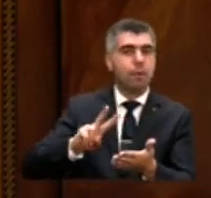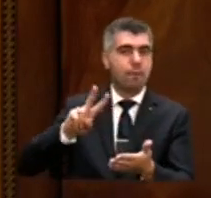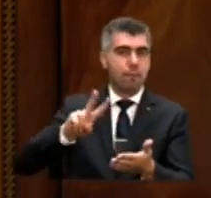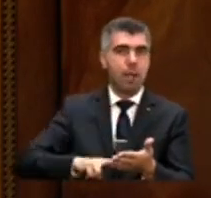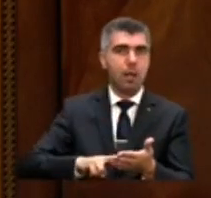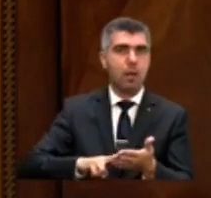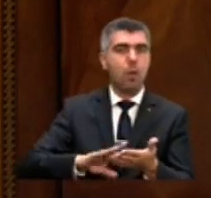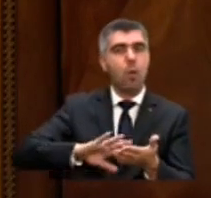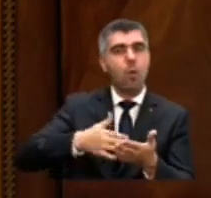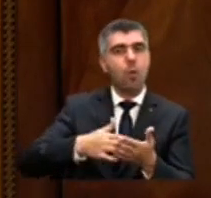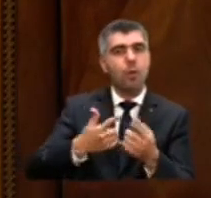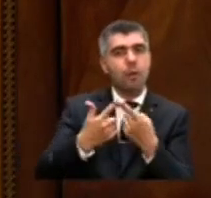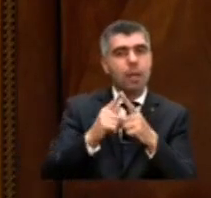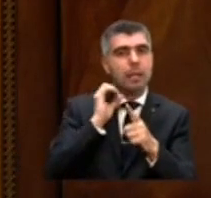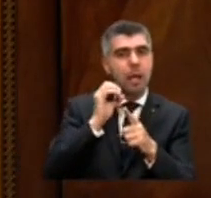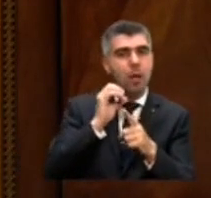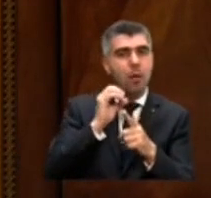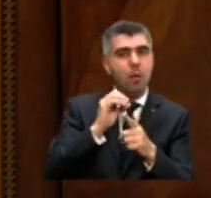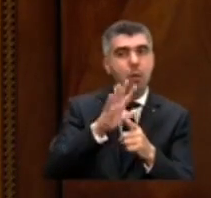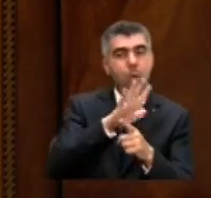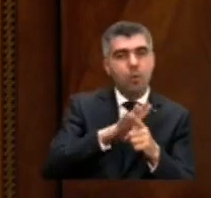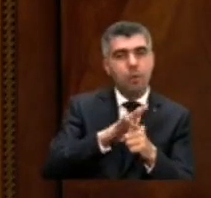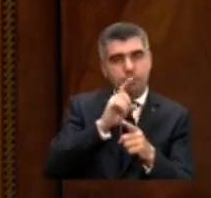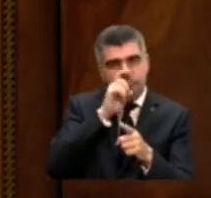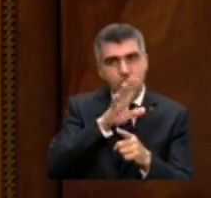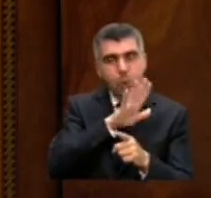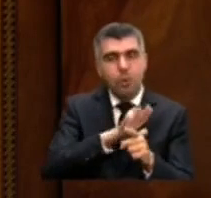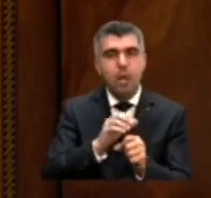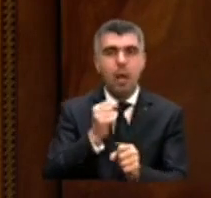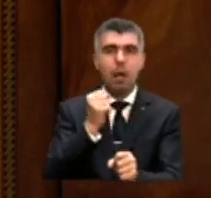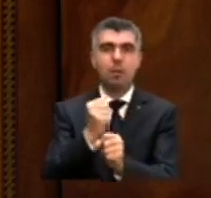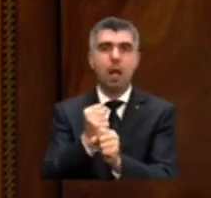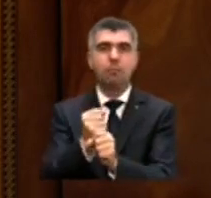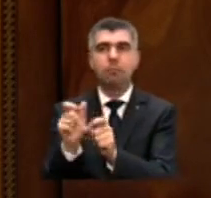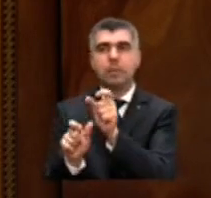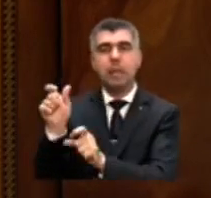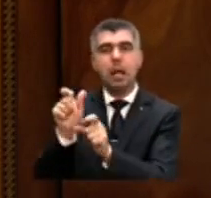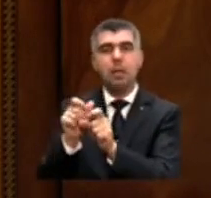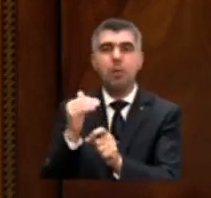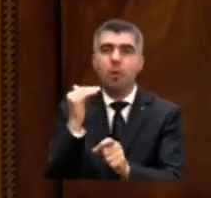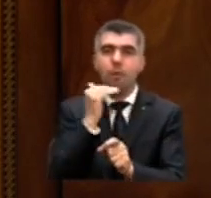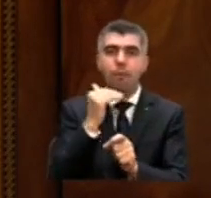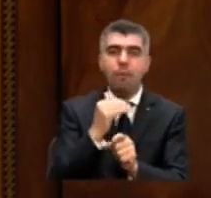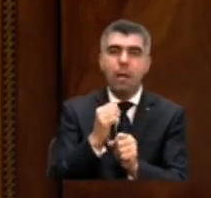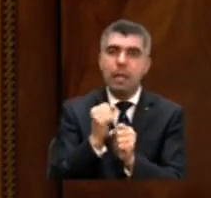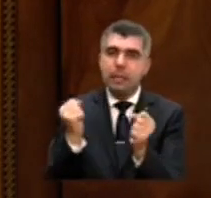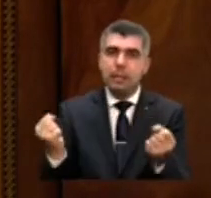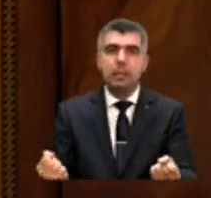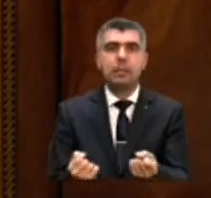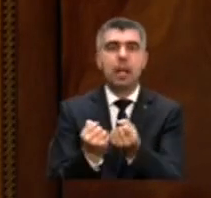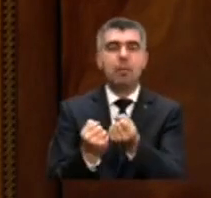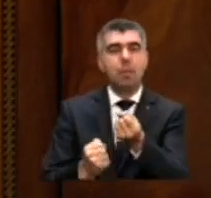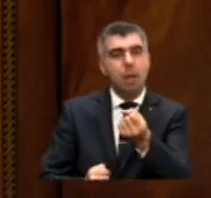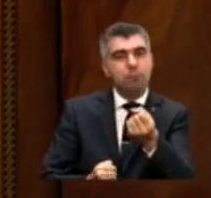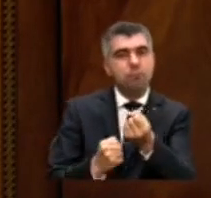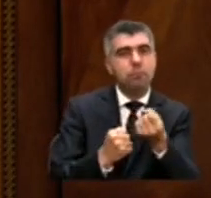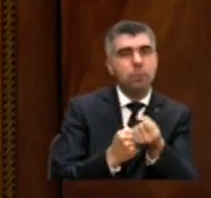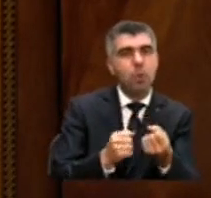والجرأة ونكران الذات من أجل خدمة المغاربة والتسريع من وتيرة التنمية لتجاوز إكراهات